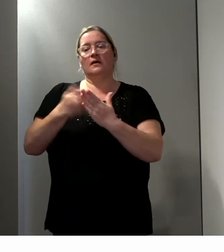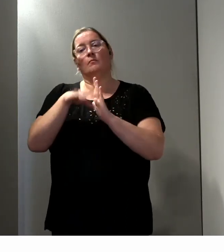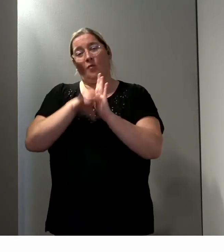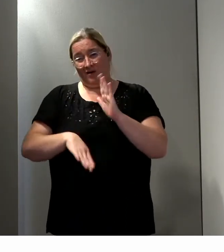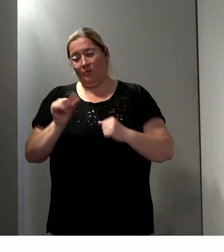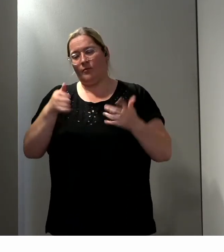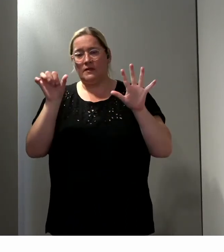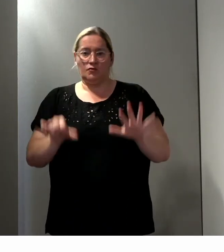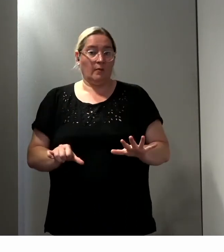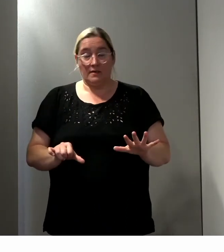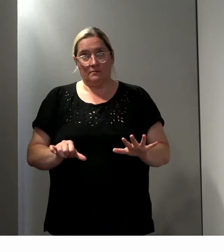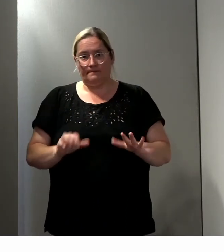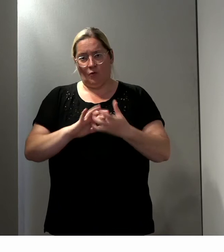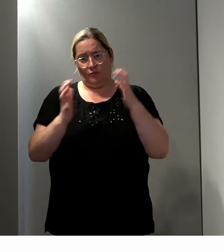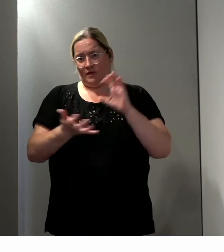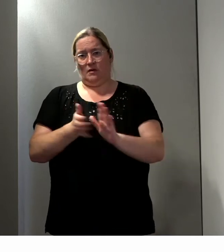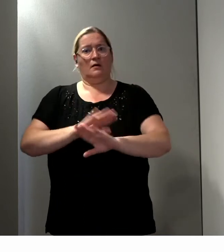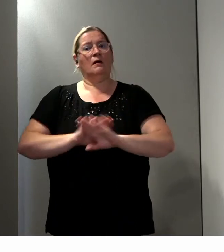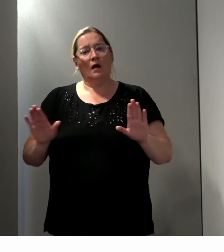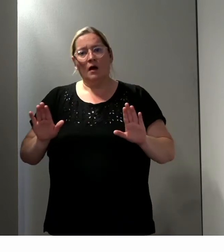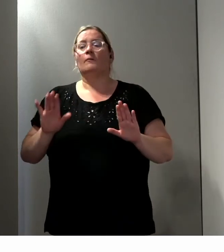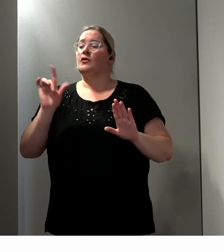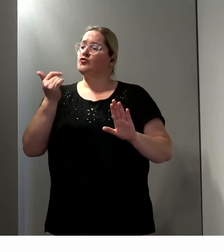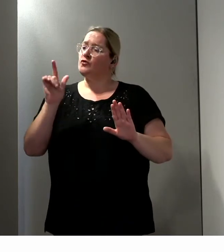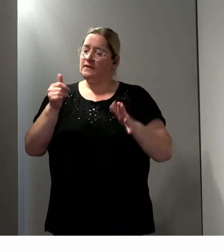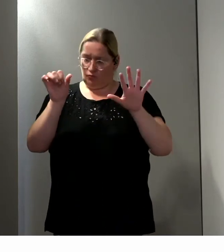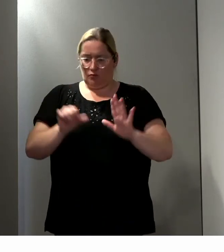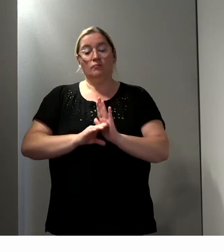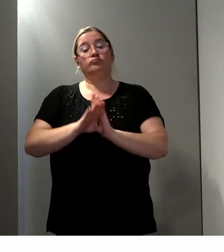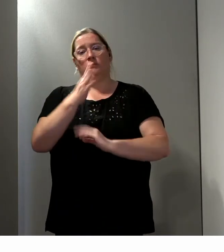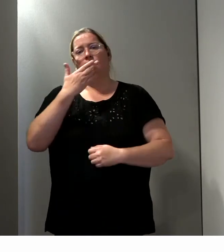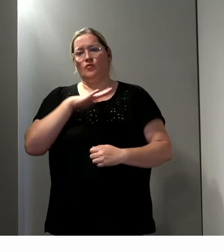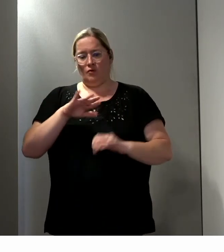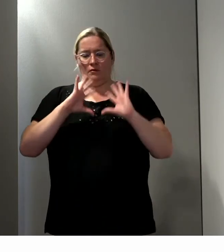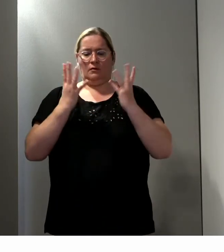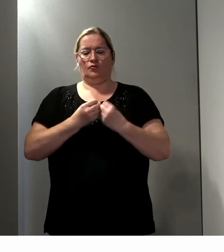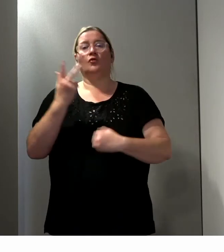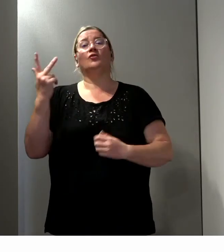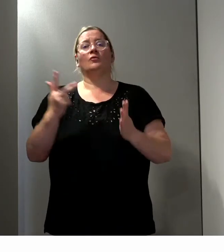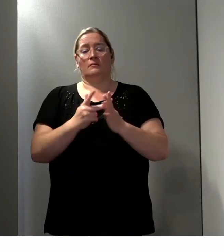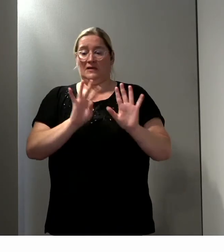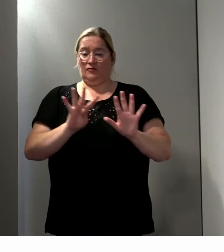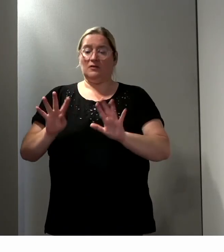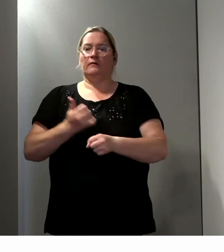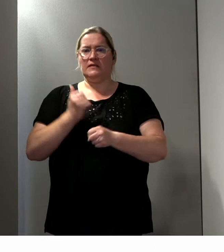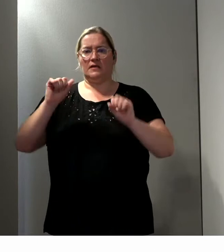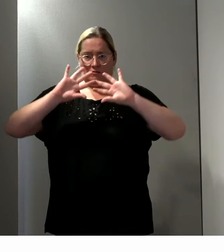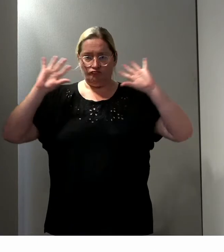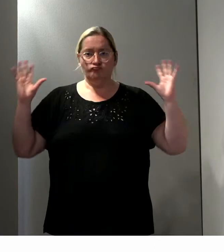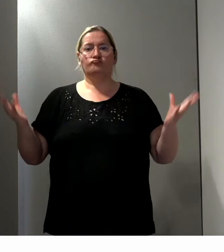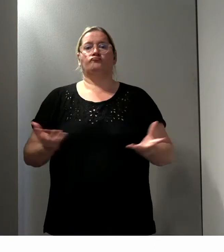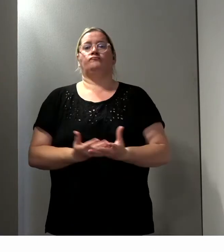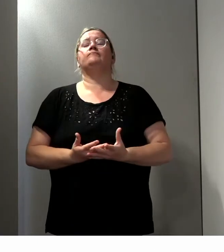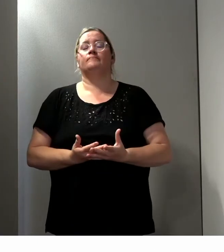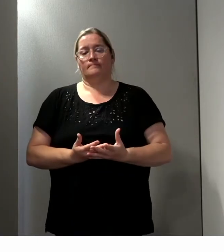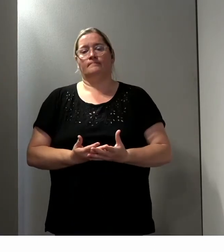premier semestre où ça a été très compliqué. Ça remontait un peu au second semestre. On en a fait 3099 l'année dernière. Et